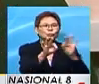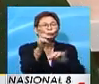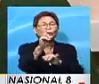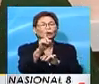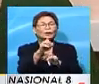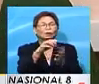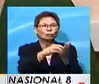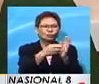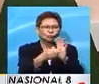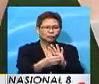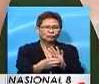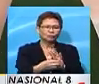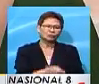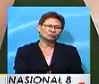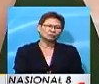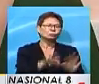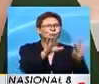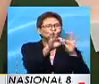mana